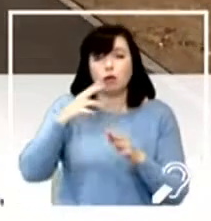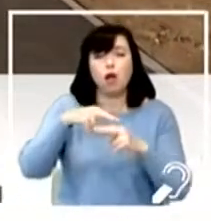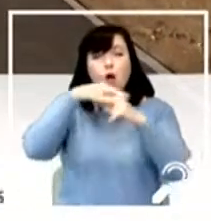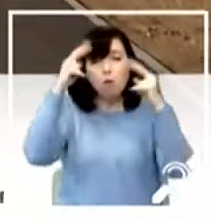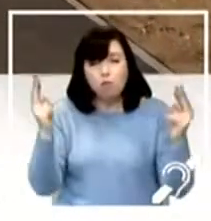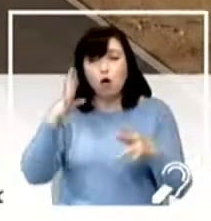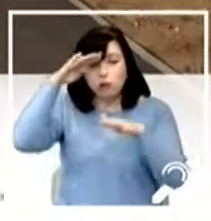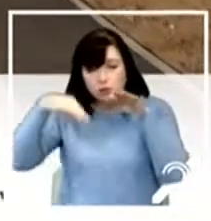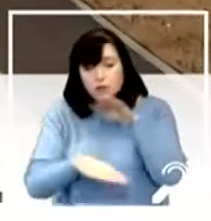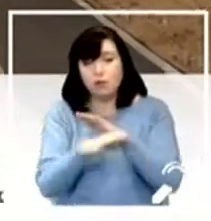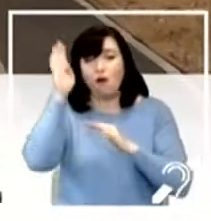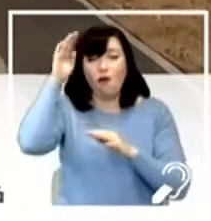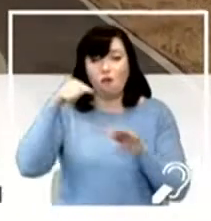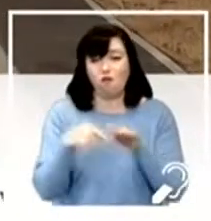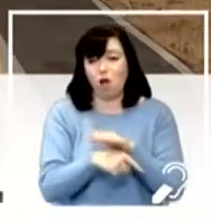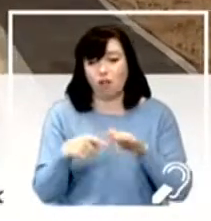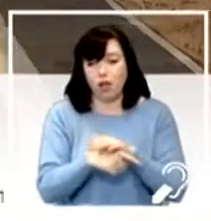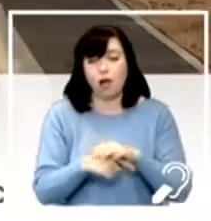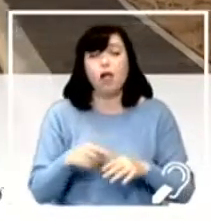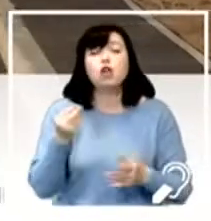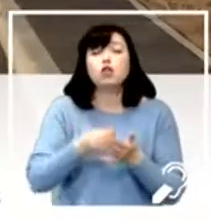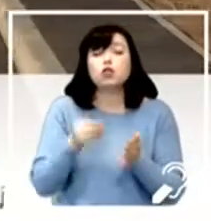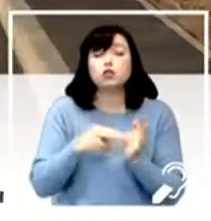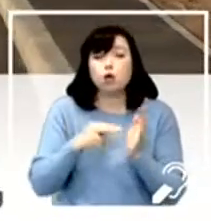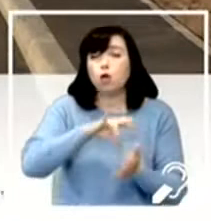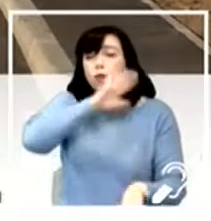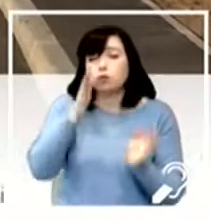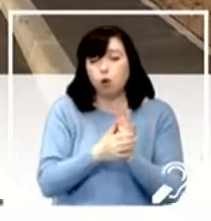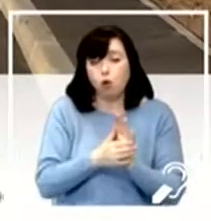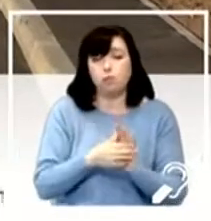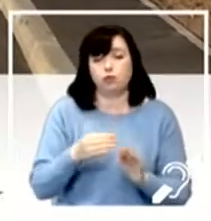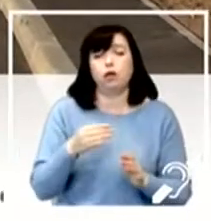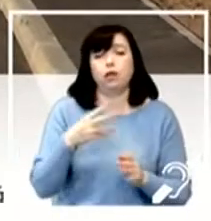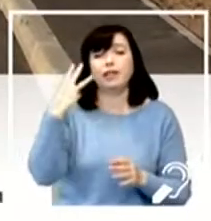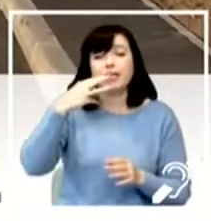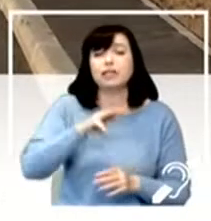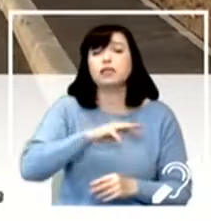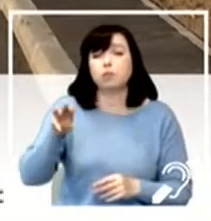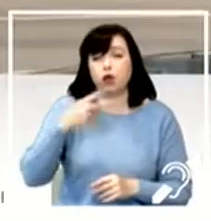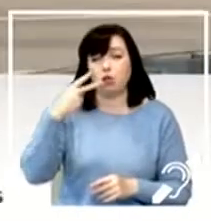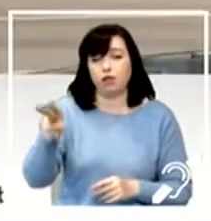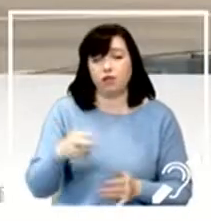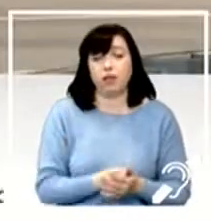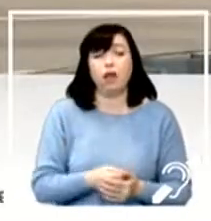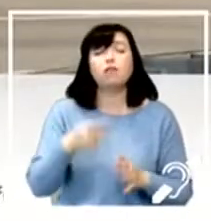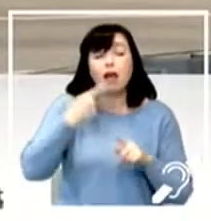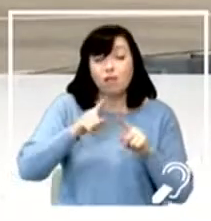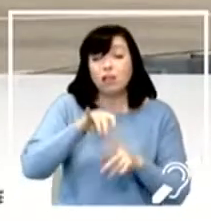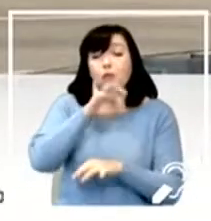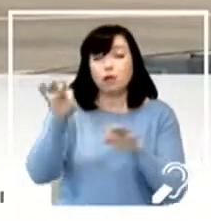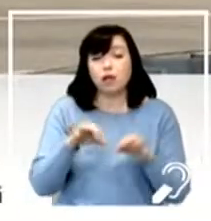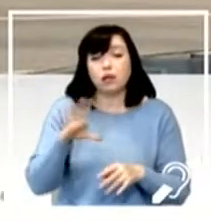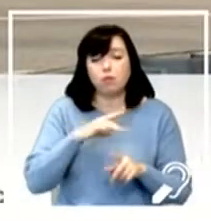și canale de scurgere a apelor pluviale. Costul total al lucrărilor se ridică la 30 de milioane de euro. În cadrul proiectului a